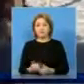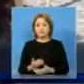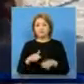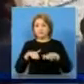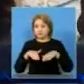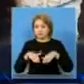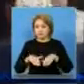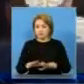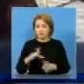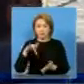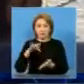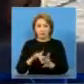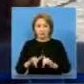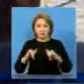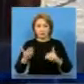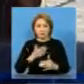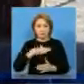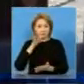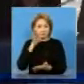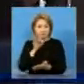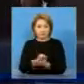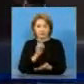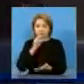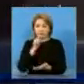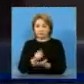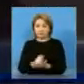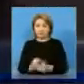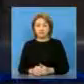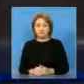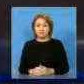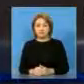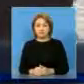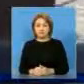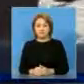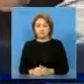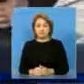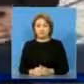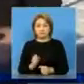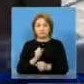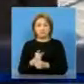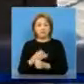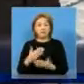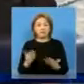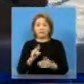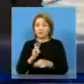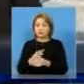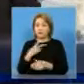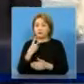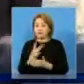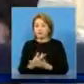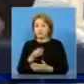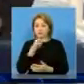шешу, қаланы абаттандыру ол енді біздің жауапкершілігіміз. Соған енді мына берген тапсырмаңызды қалай орындалып жатыр деп келіп едім ғой.